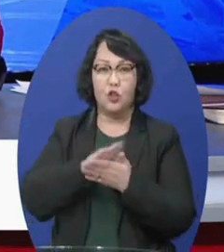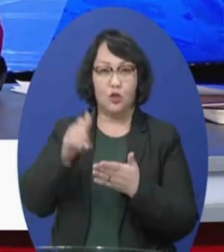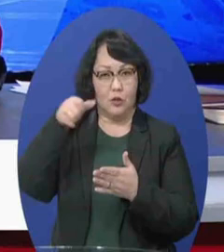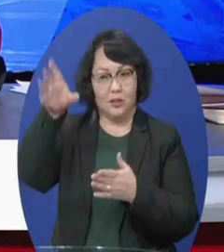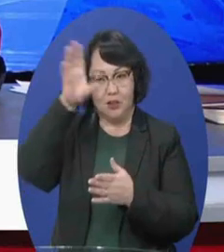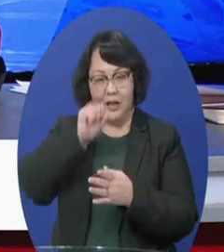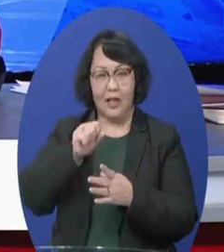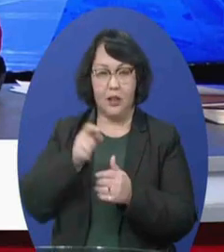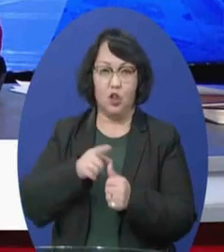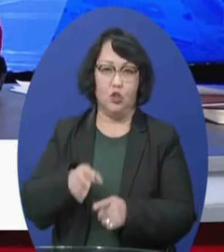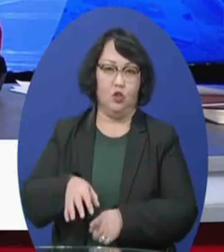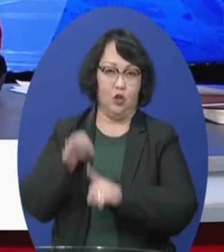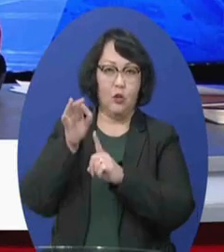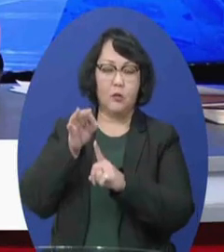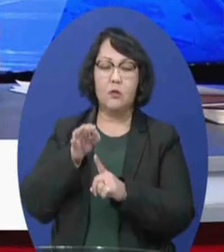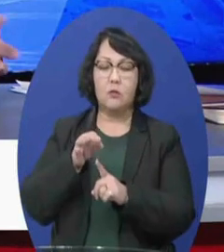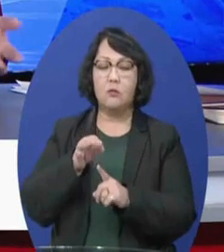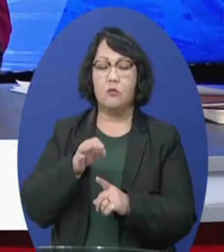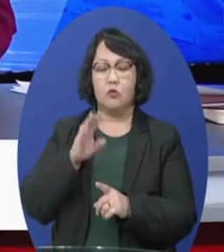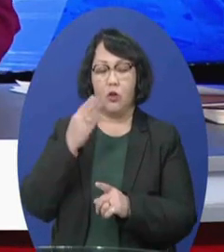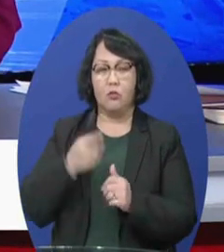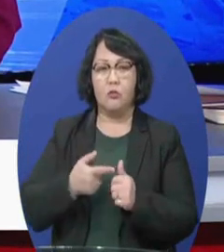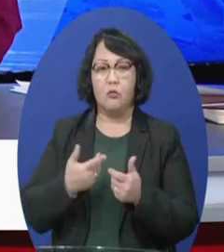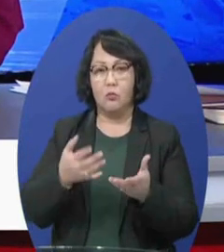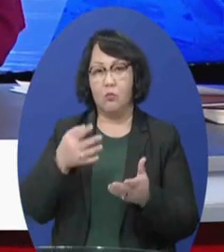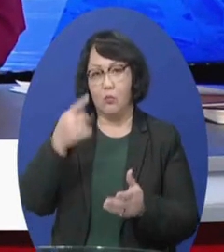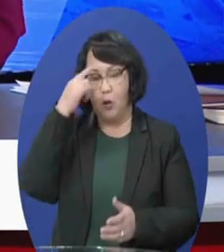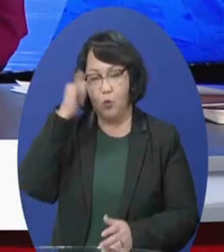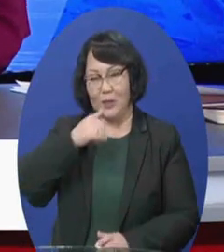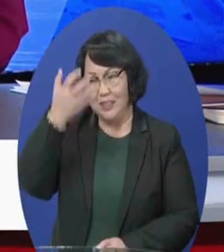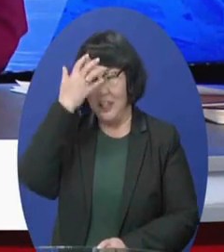хугацаанд Монгол улсын засгийн газрын одоо шинэ бүтэц бүрэлдэхүүн бий болж